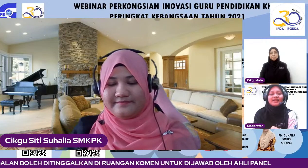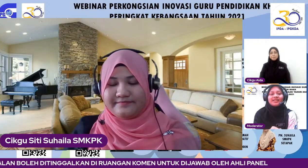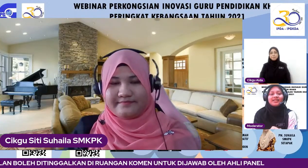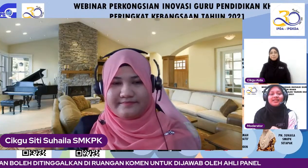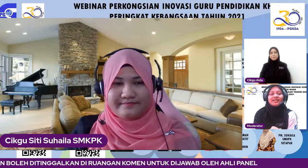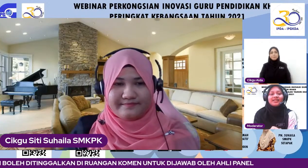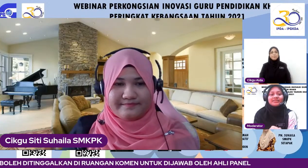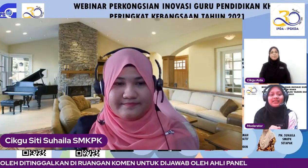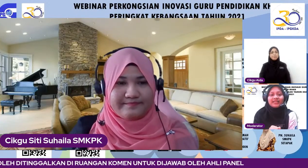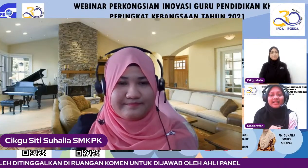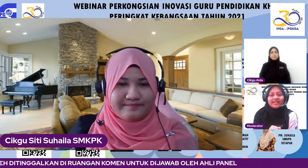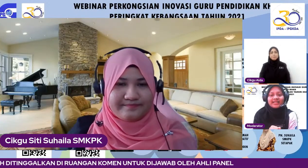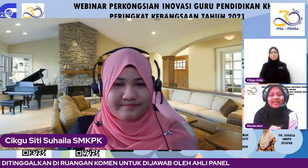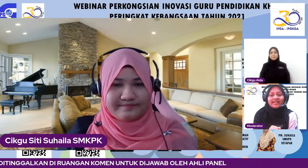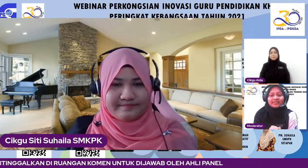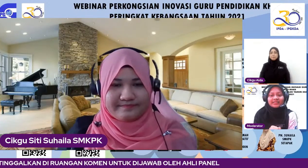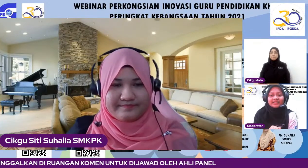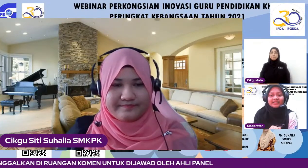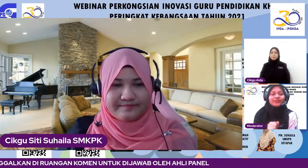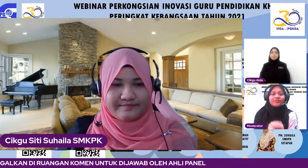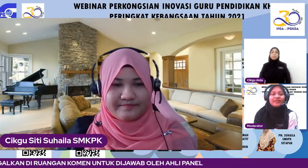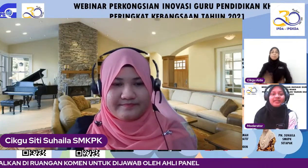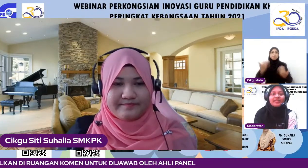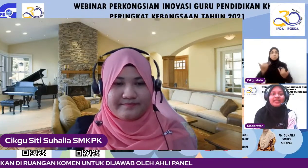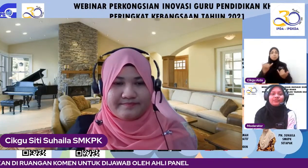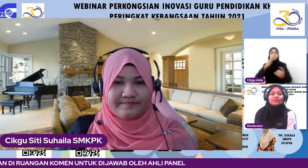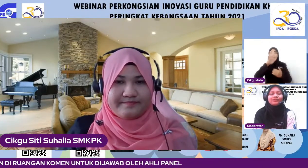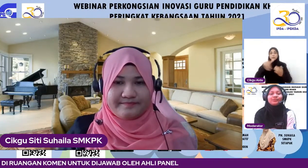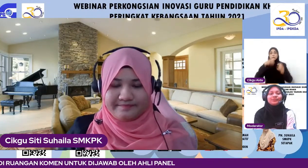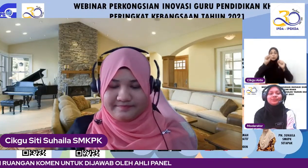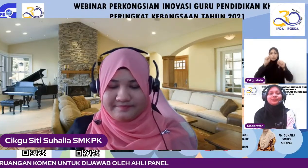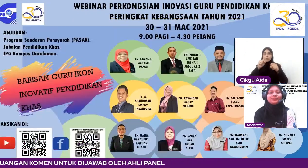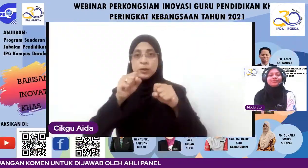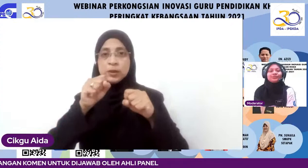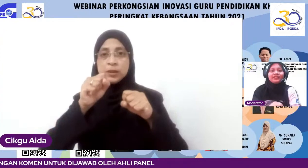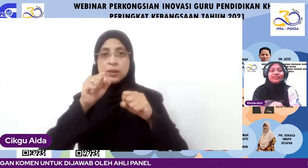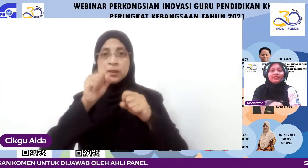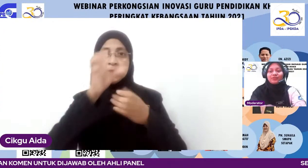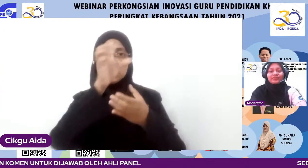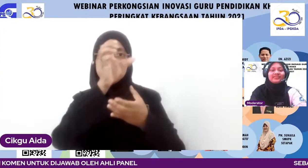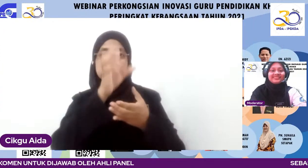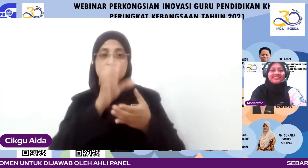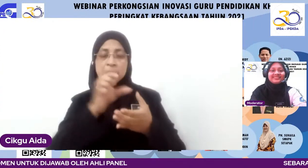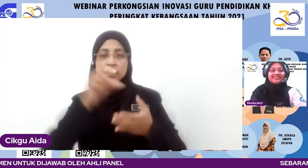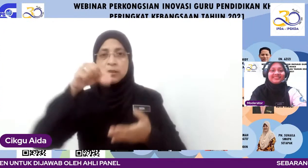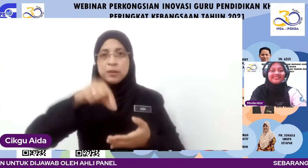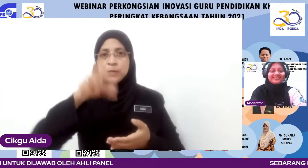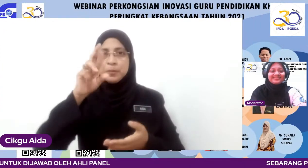Peserta akan diberi masa 2 minit untuk scan QR code.